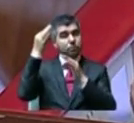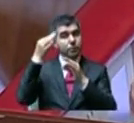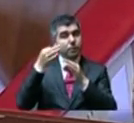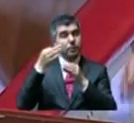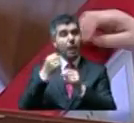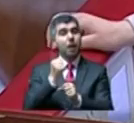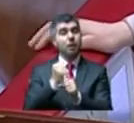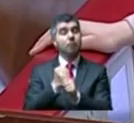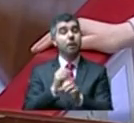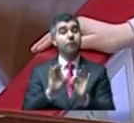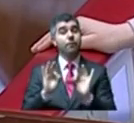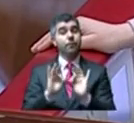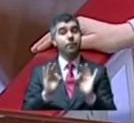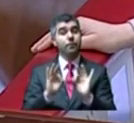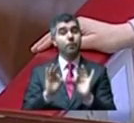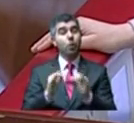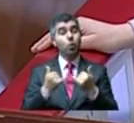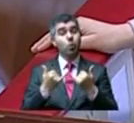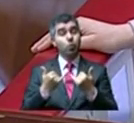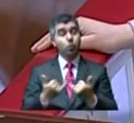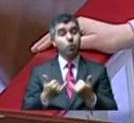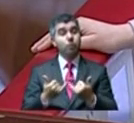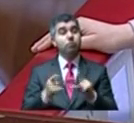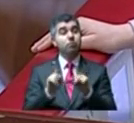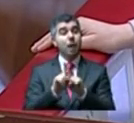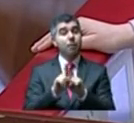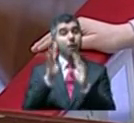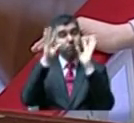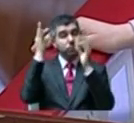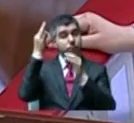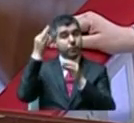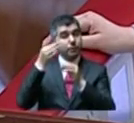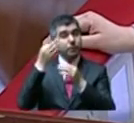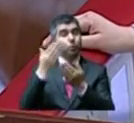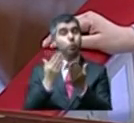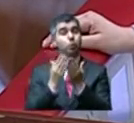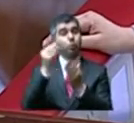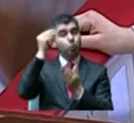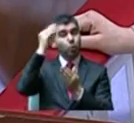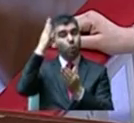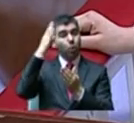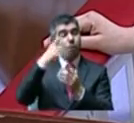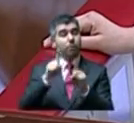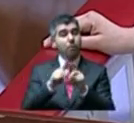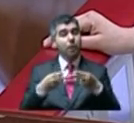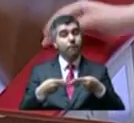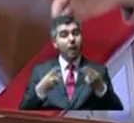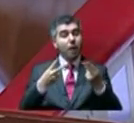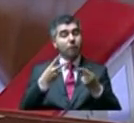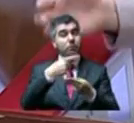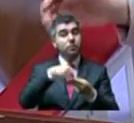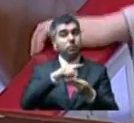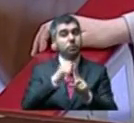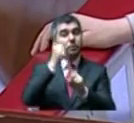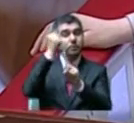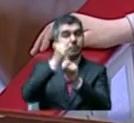معطلين لان اليوم موضوع الدكتوراه هو من المواضيع التي فتحنا فيها ورشا وطنيا كبيرا جدا من اجل